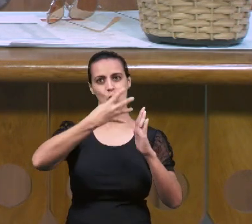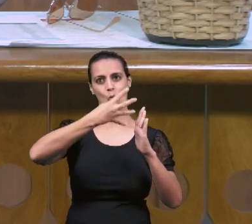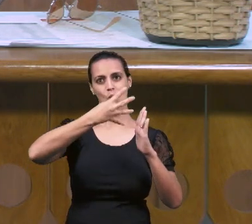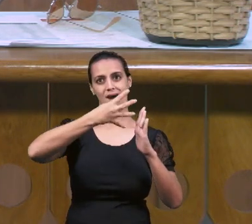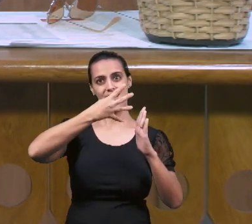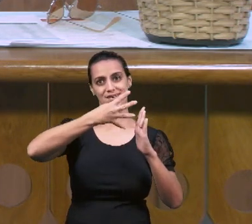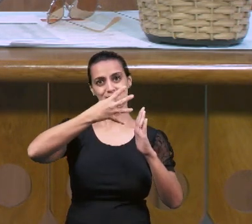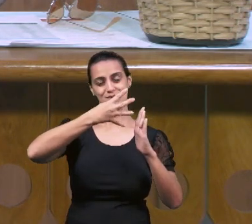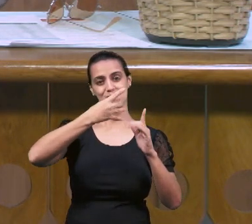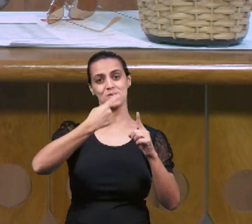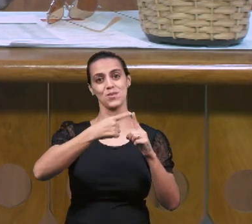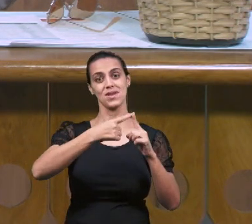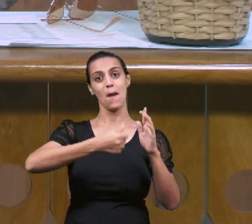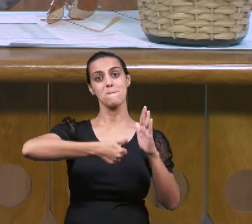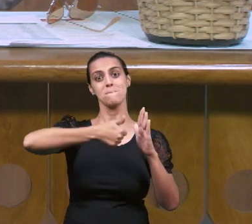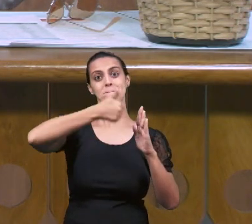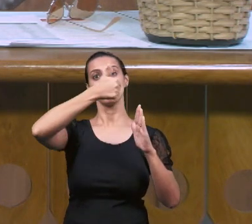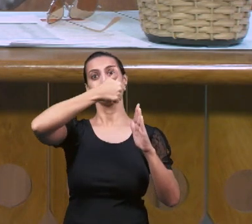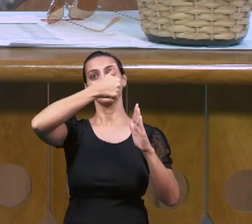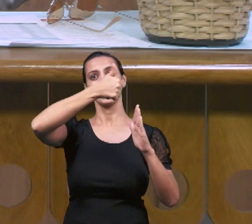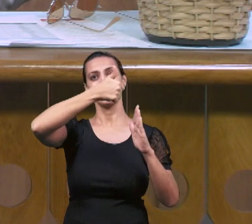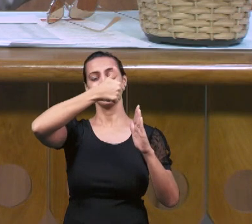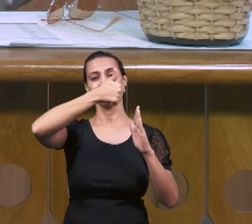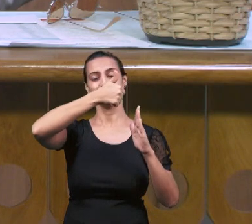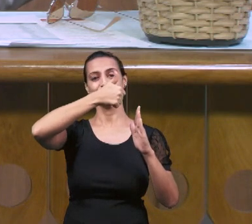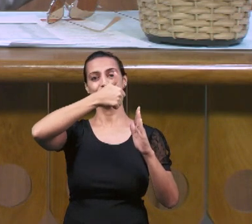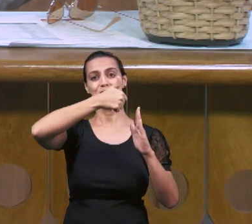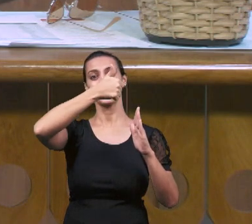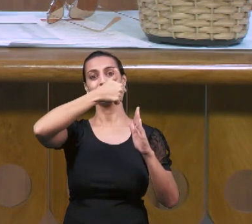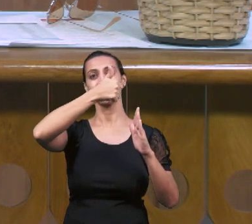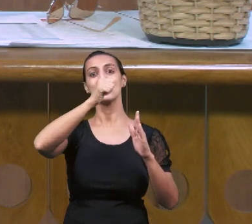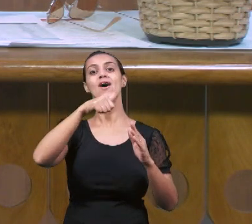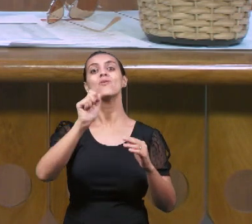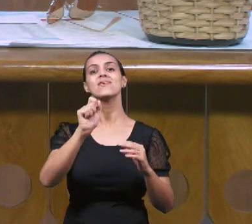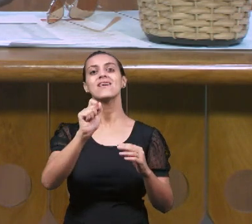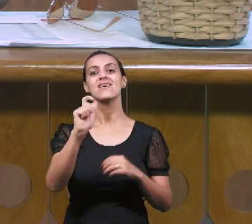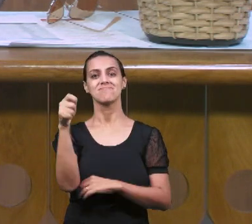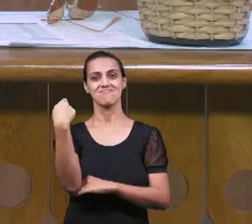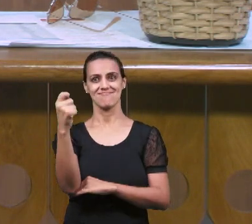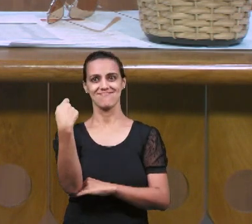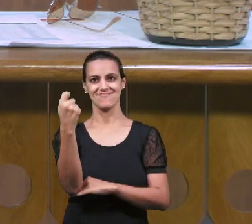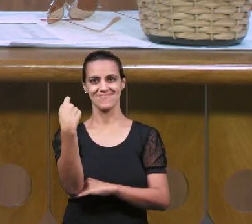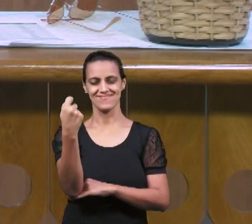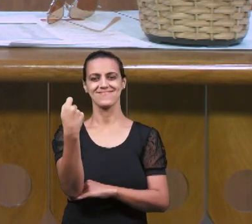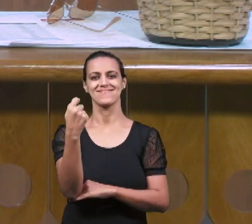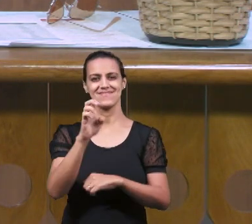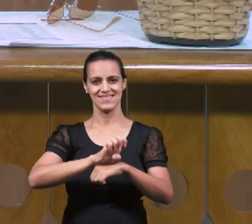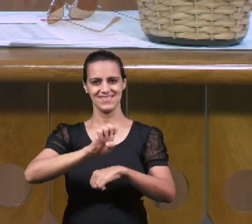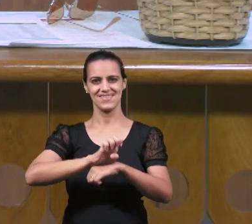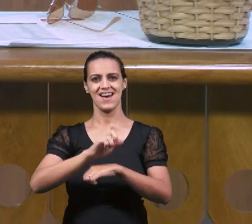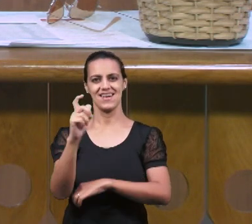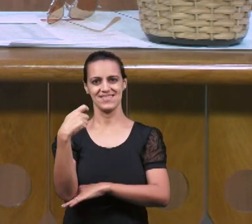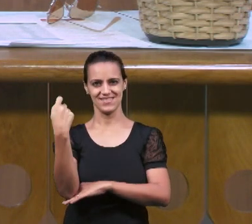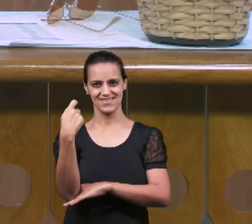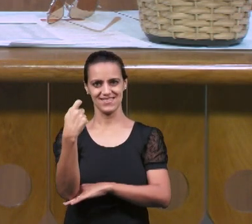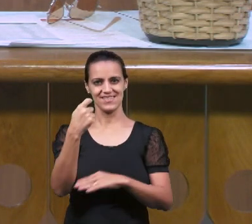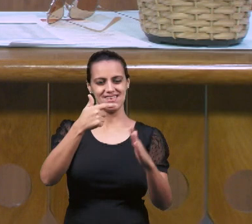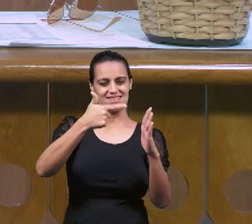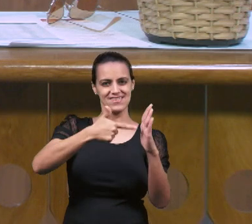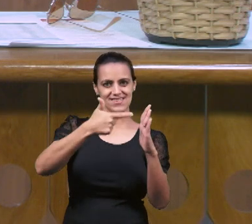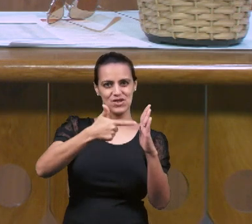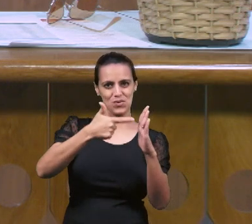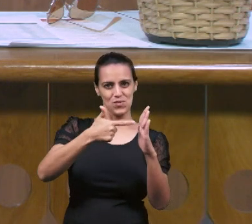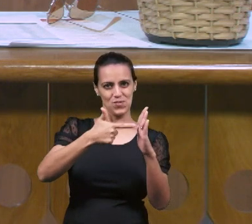trouve au nombre de participations, c'est Rio Grande do Sul comme état. Le 2e, Amapá. 3e,